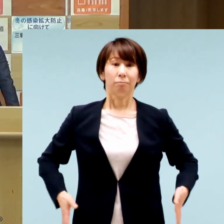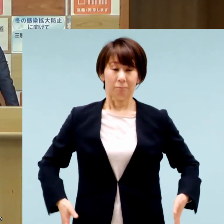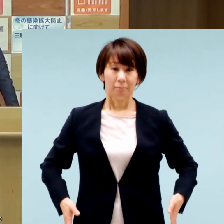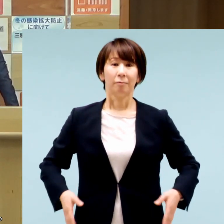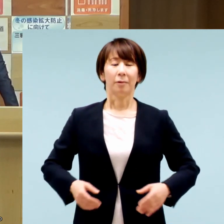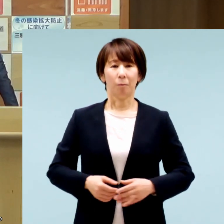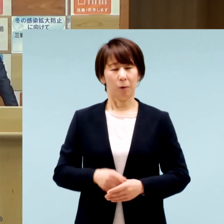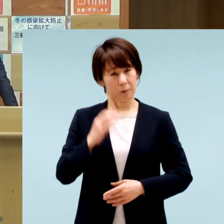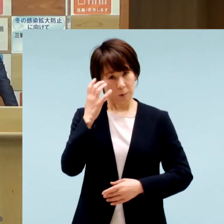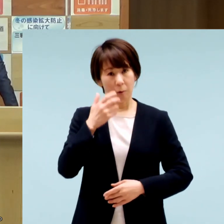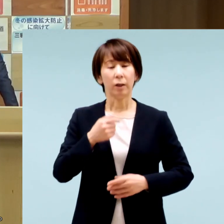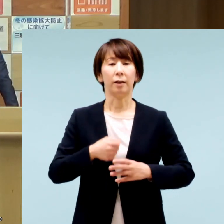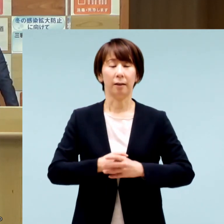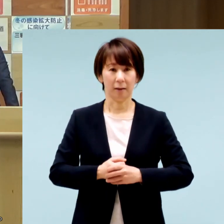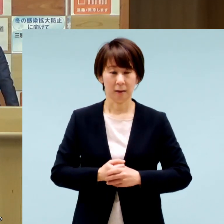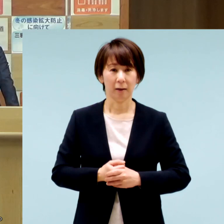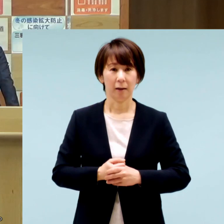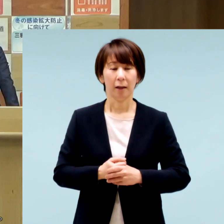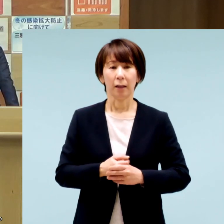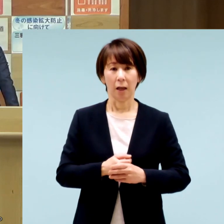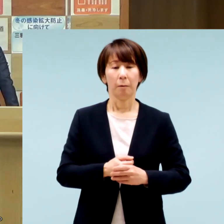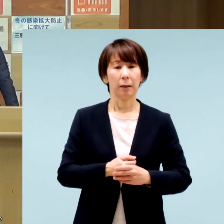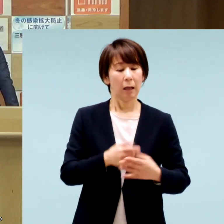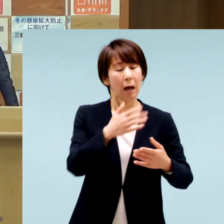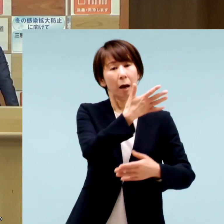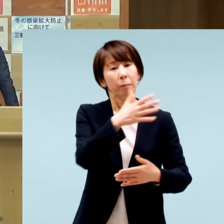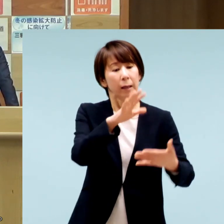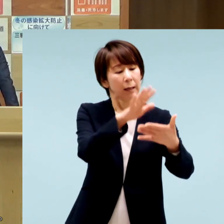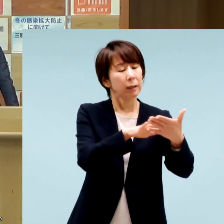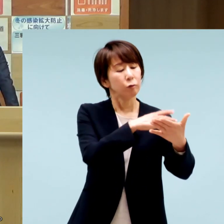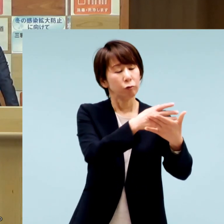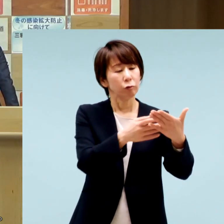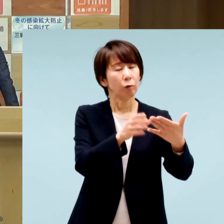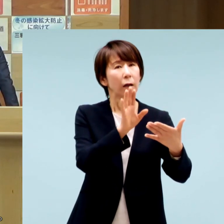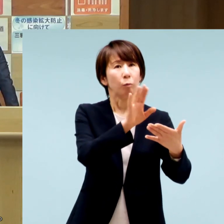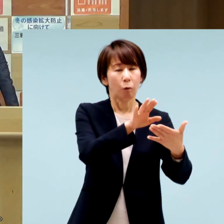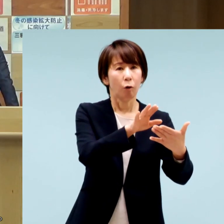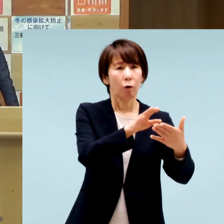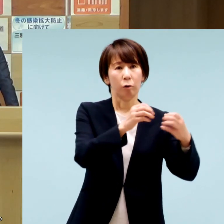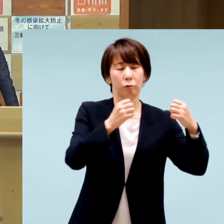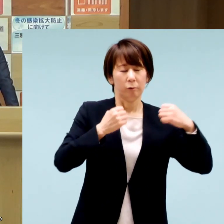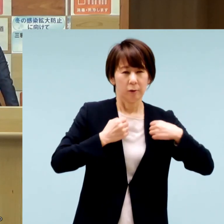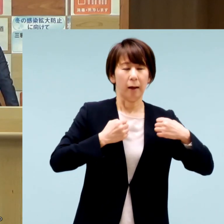本的な鍛錬っていうのを継続されたと思います。あの時もものすごい